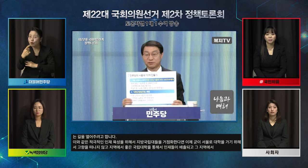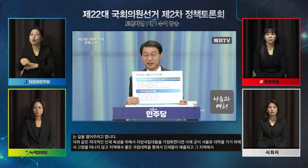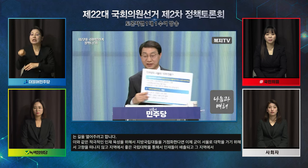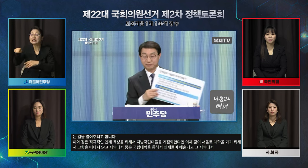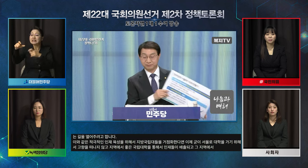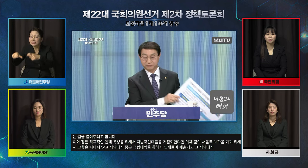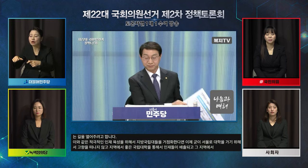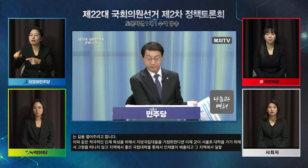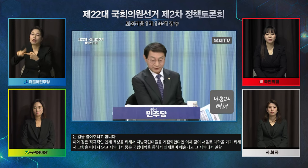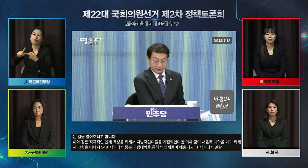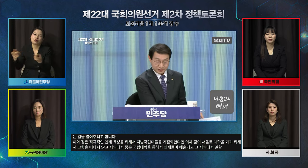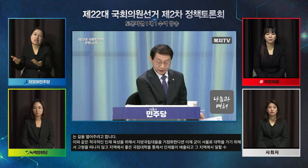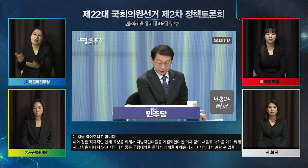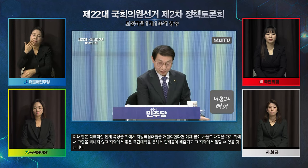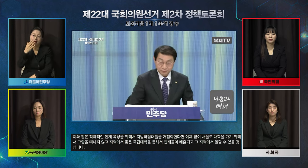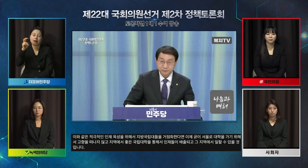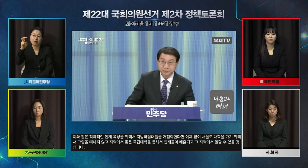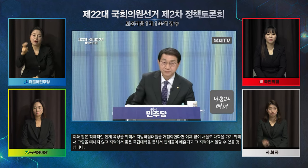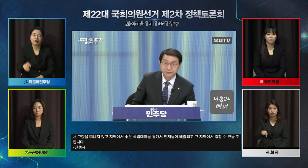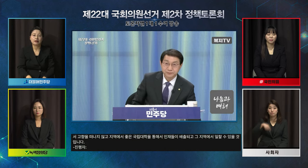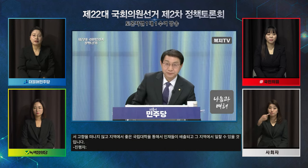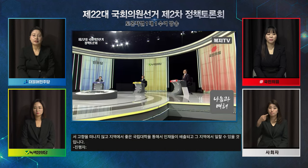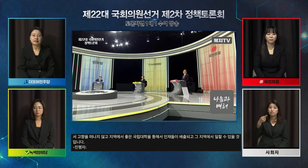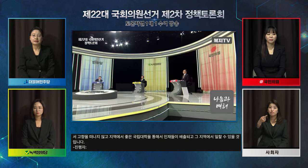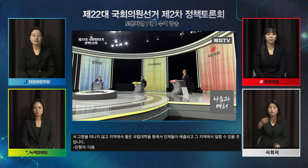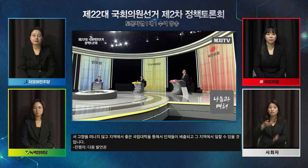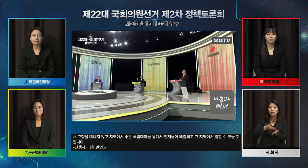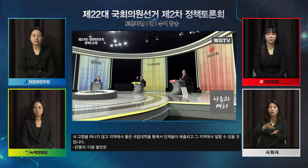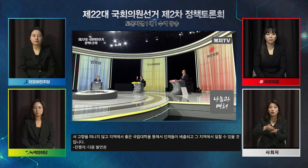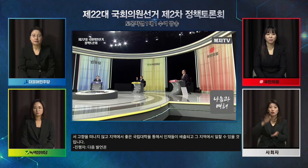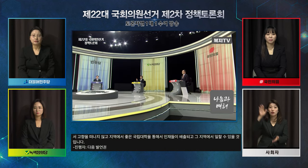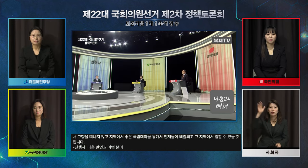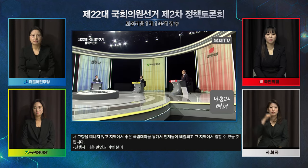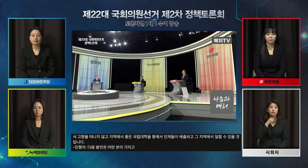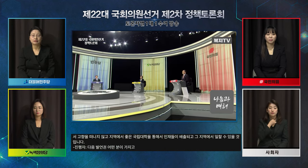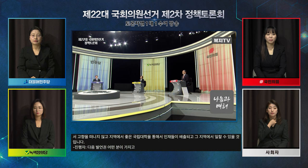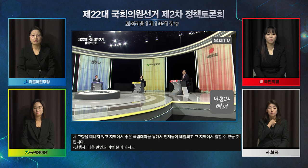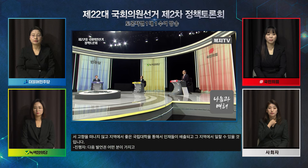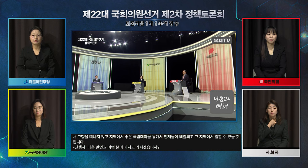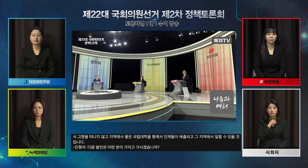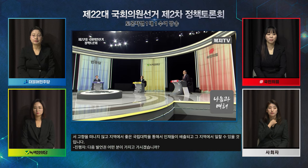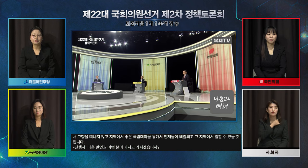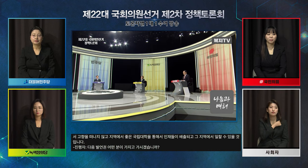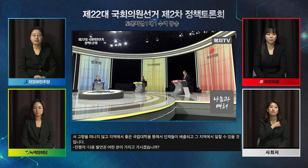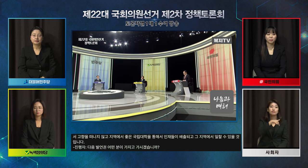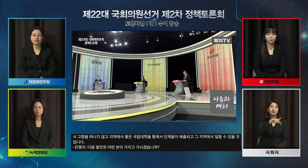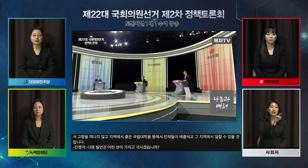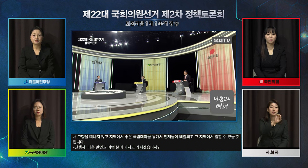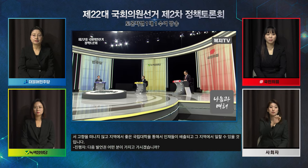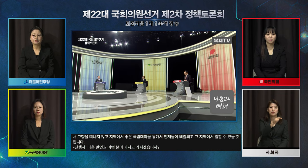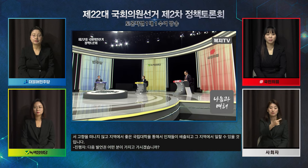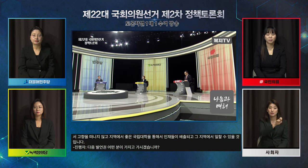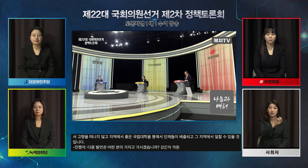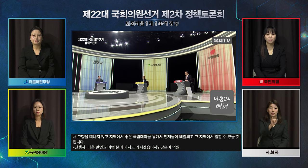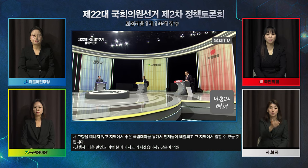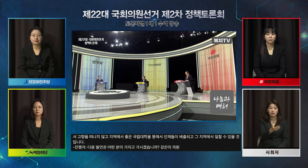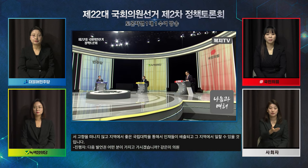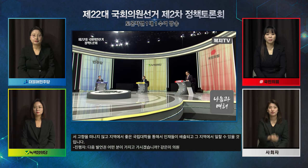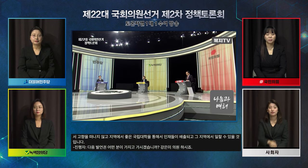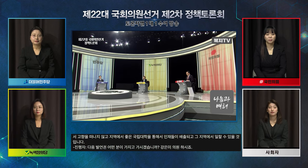수 있을 것입니다. 다음 발언권 어떤 분이 가져가시겠습니까? 강은민 의원 하시죠. 네.